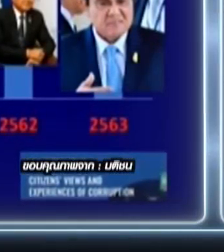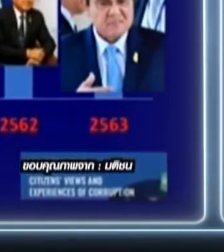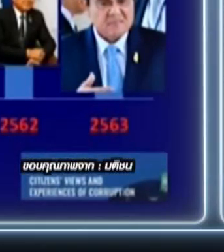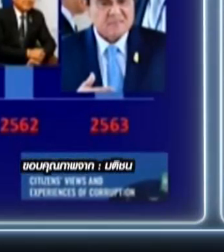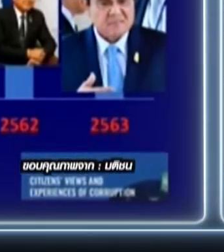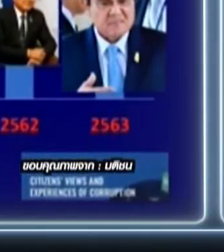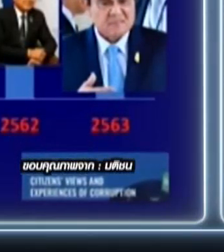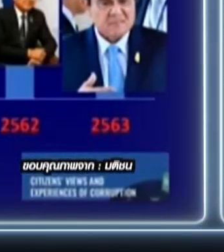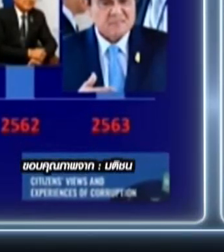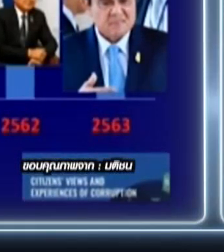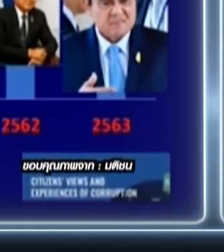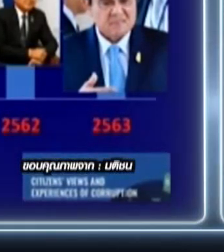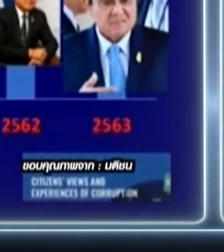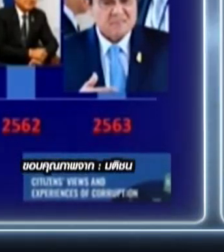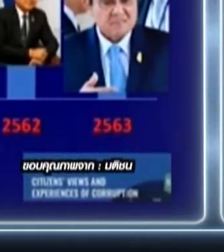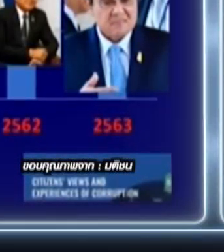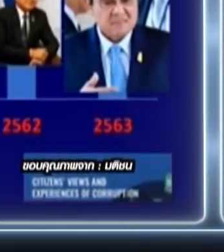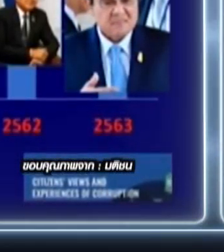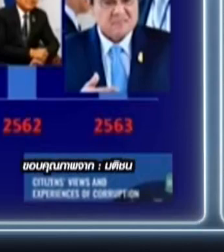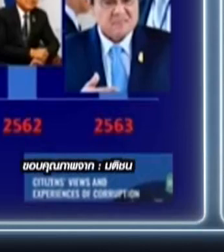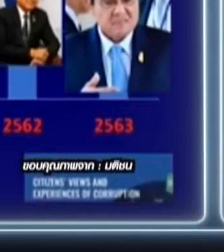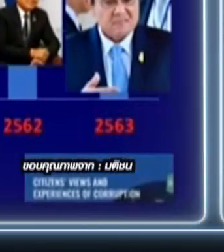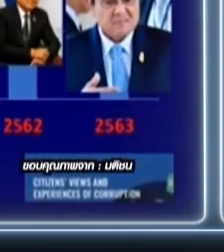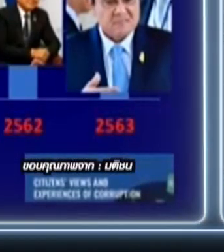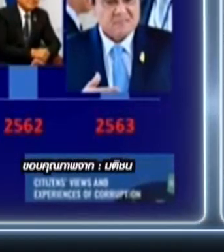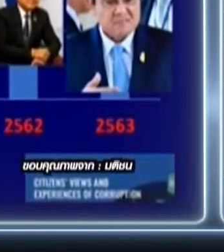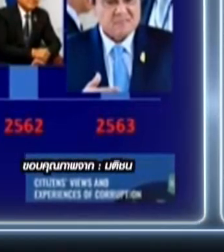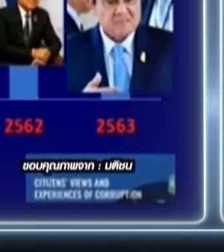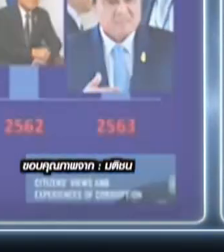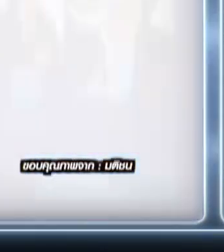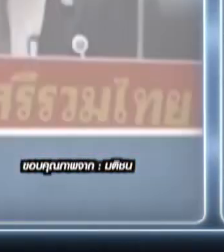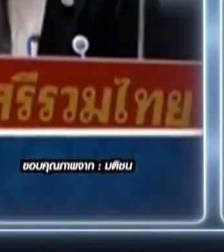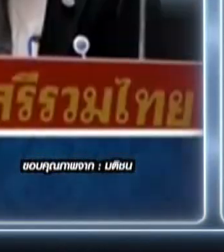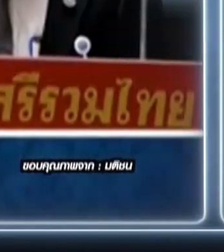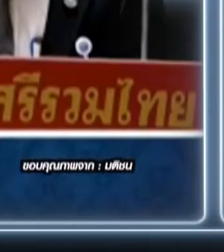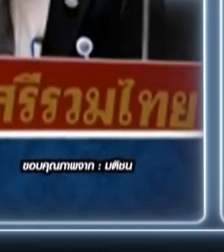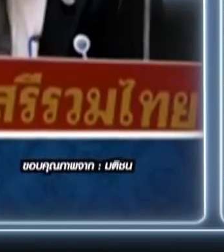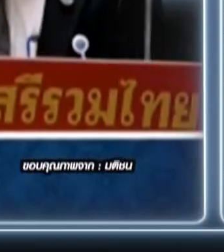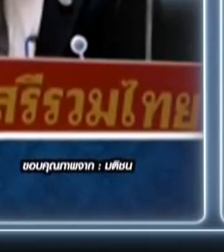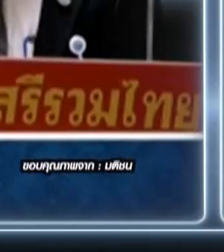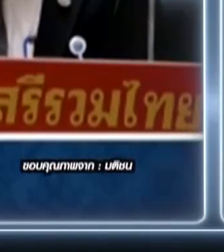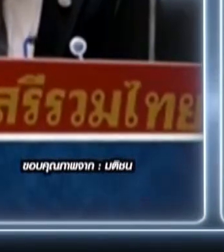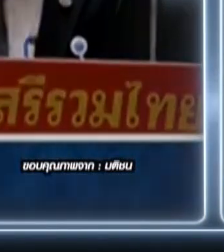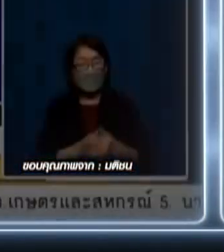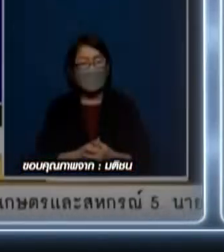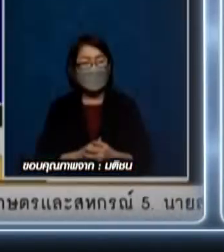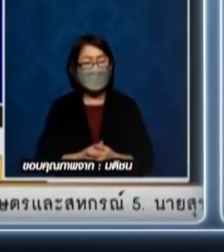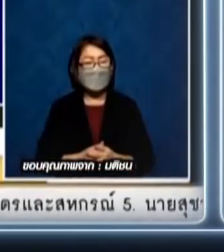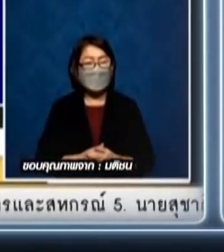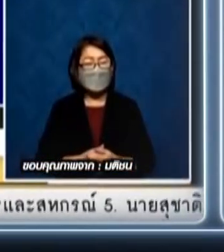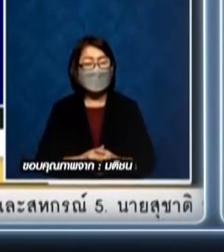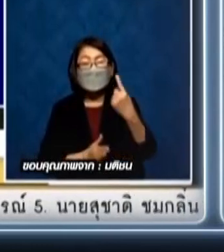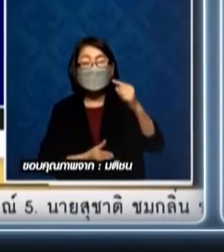62 101ปี63 104สูงที่สุดกว่าทุกยุคทุกสมัยคือยิ่งอยู่ยิ่งโกงคุณประ